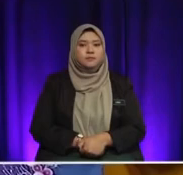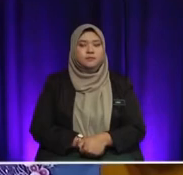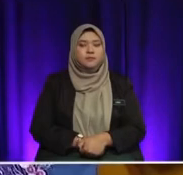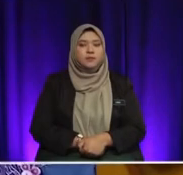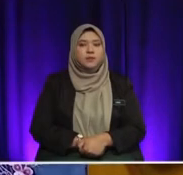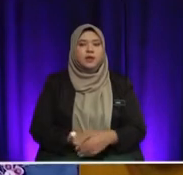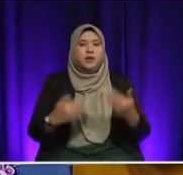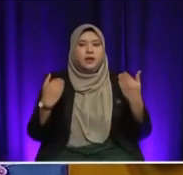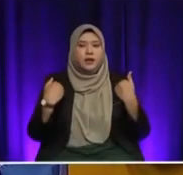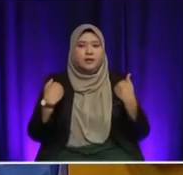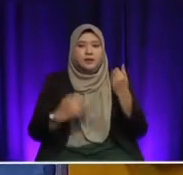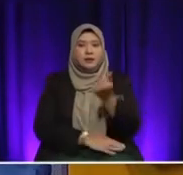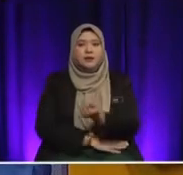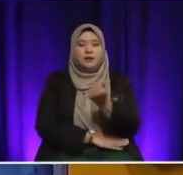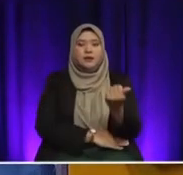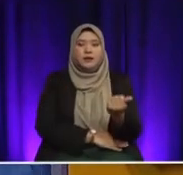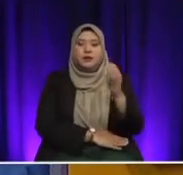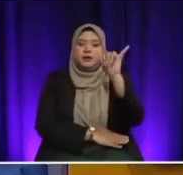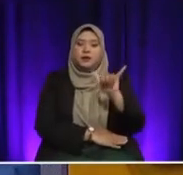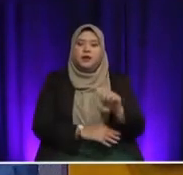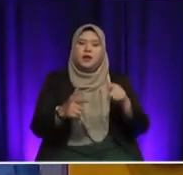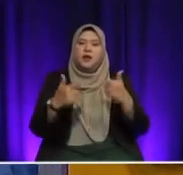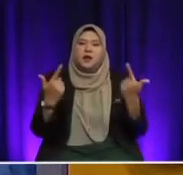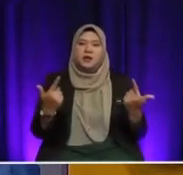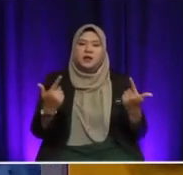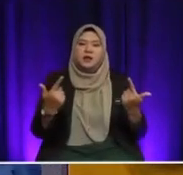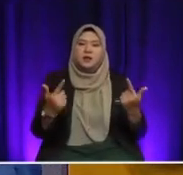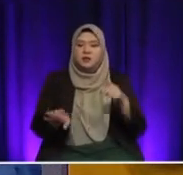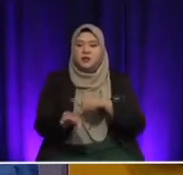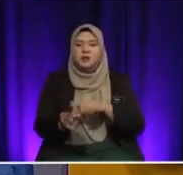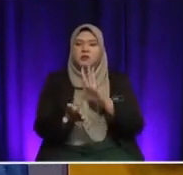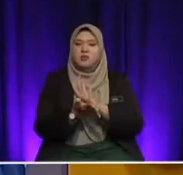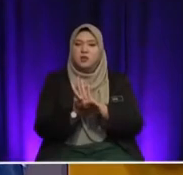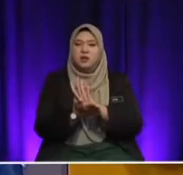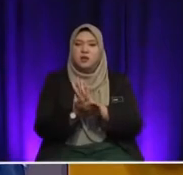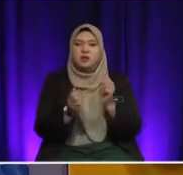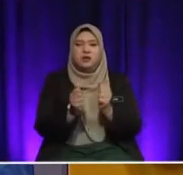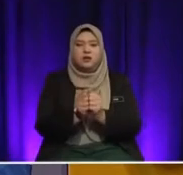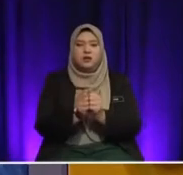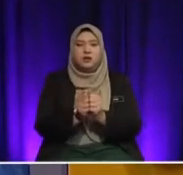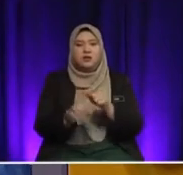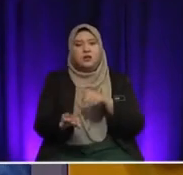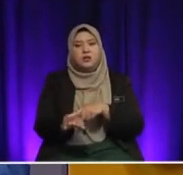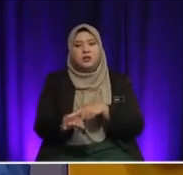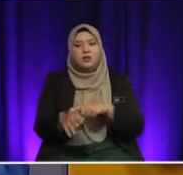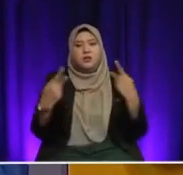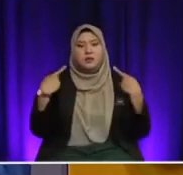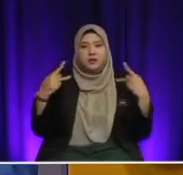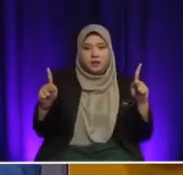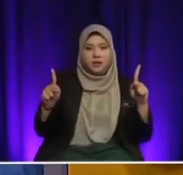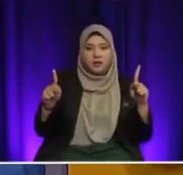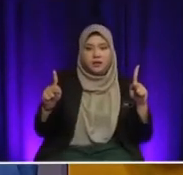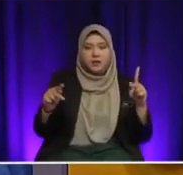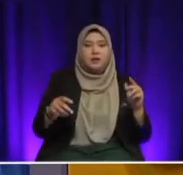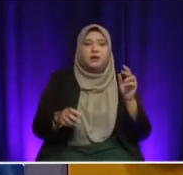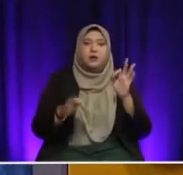tapi dekat sekolah kita ada pembeku je, pembeku, jadi kita gunakan pembeku. Okey. Ni sebenarnya step ni belum habis. Saya ni baru proses sahaja.